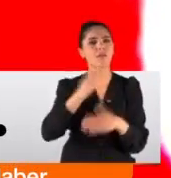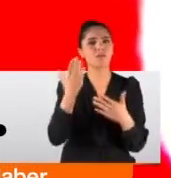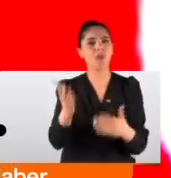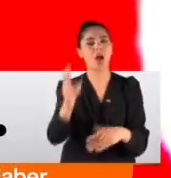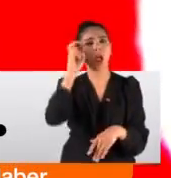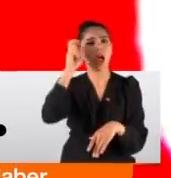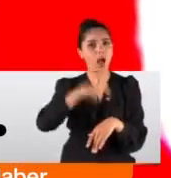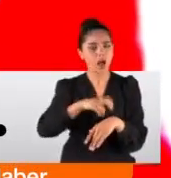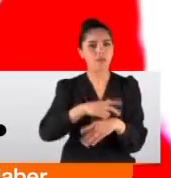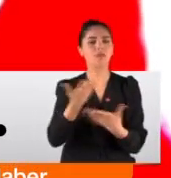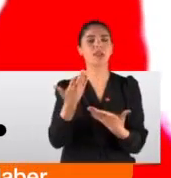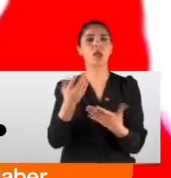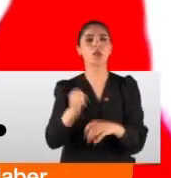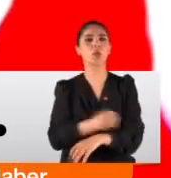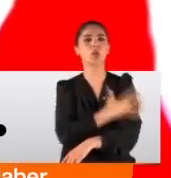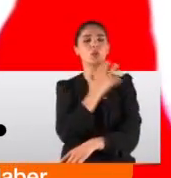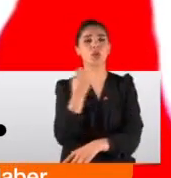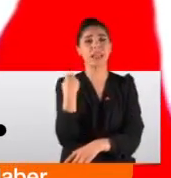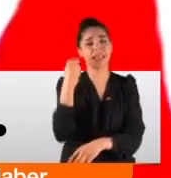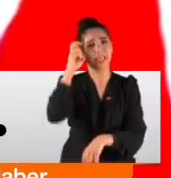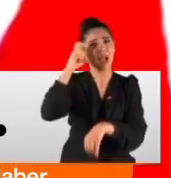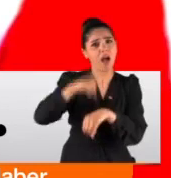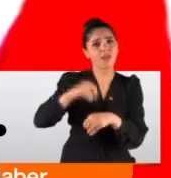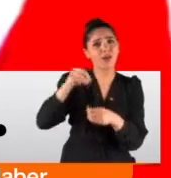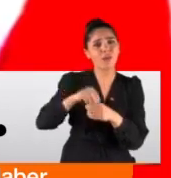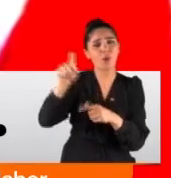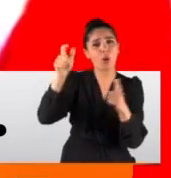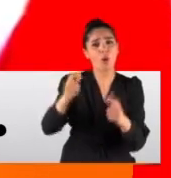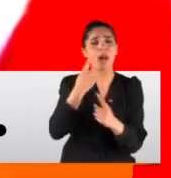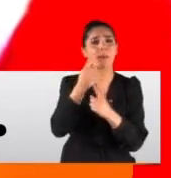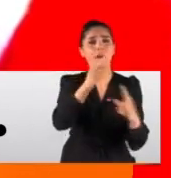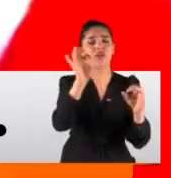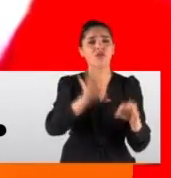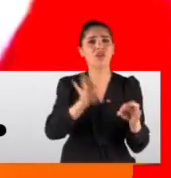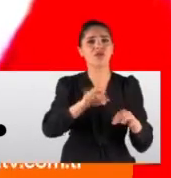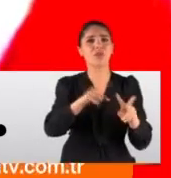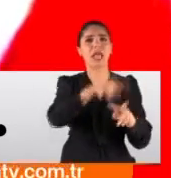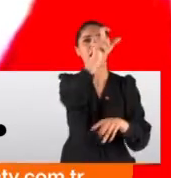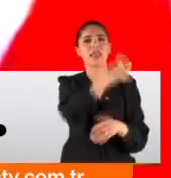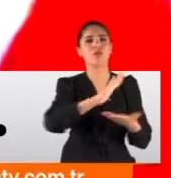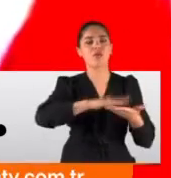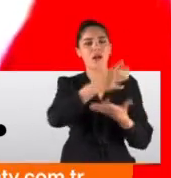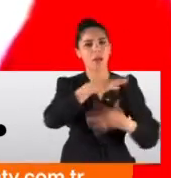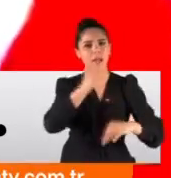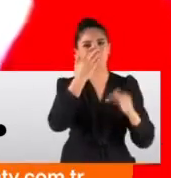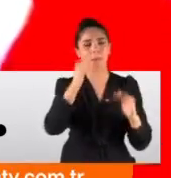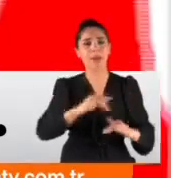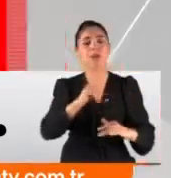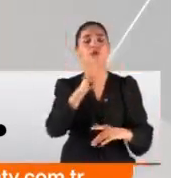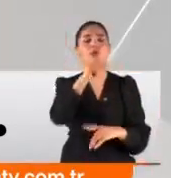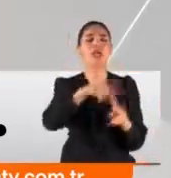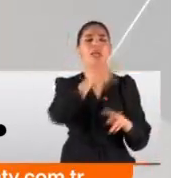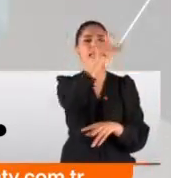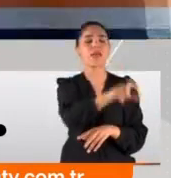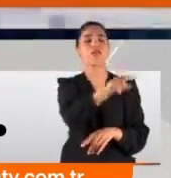Ama hem hafızayı hem de duyguları tazelemek için o noktaya gideceğiz şimdi de. Yavuz Oymak hazır bizi bekliyor ve Yavuz